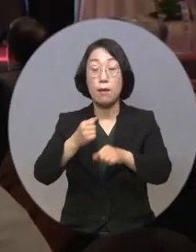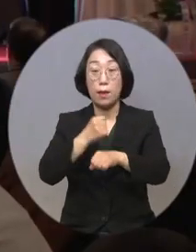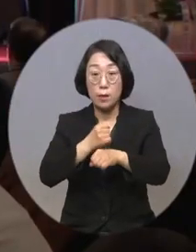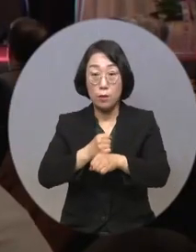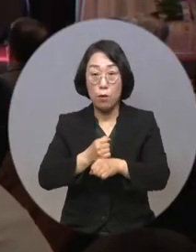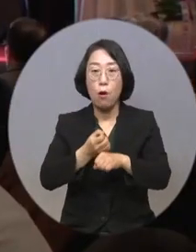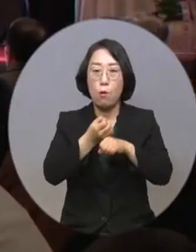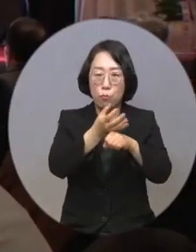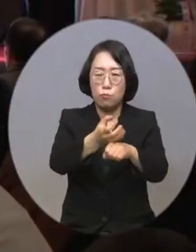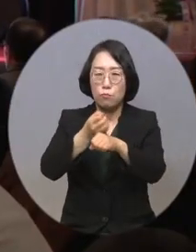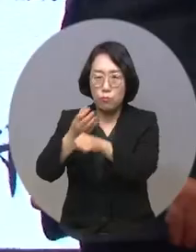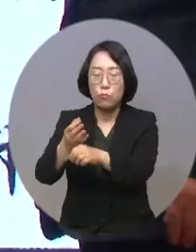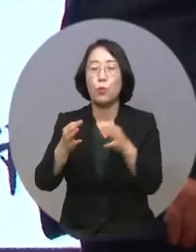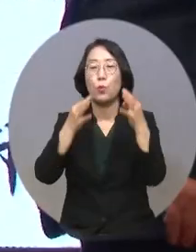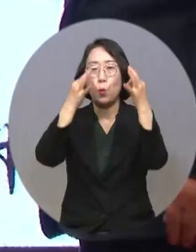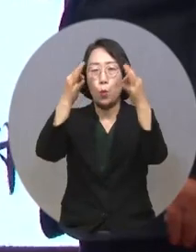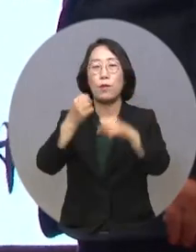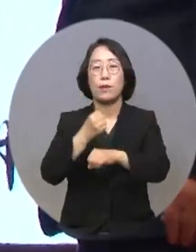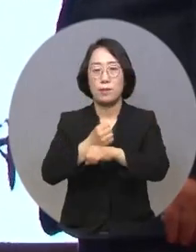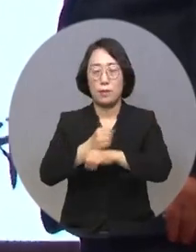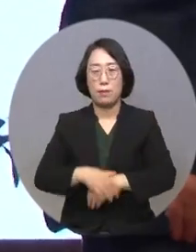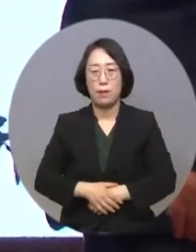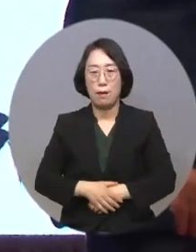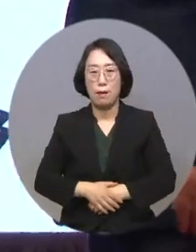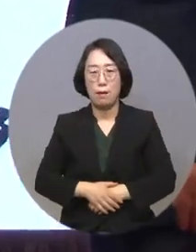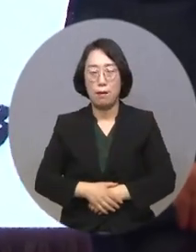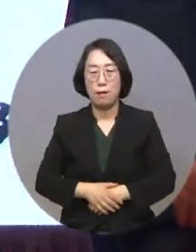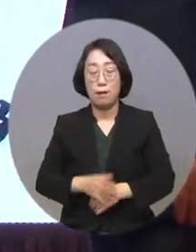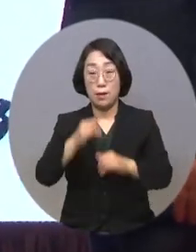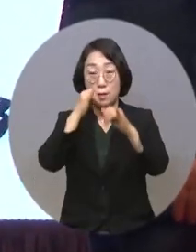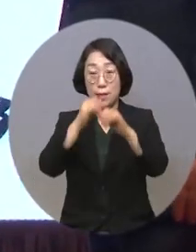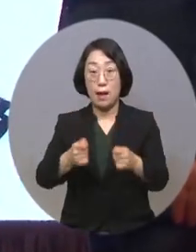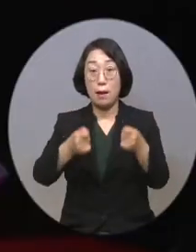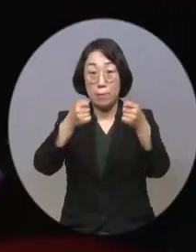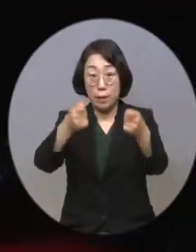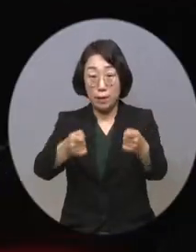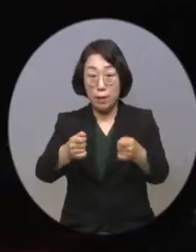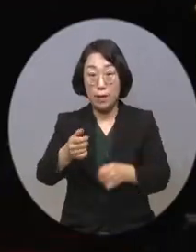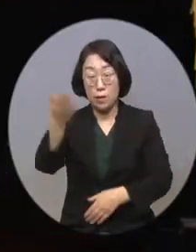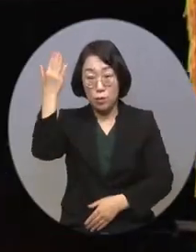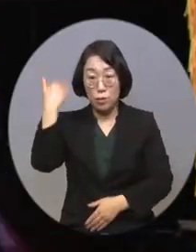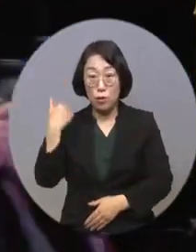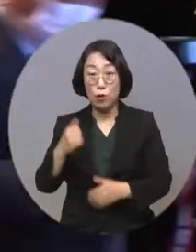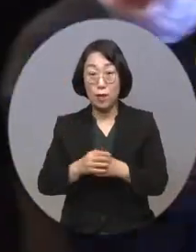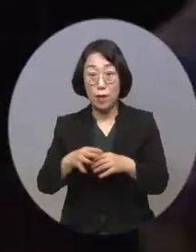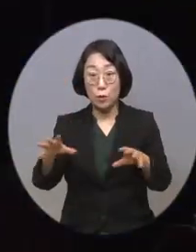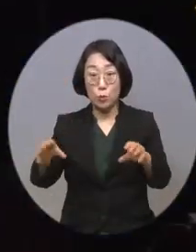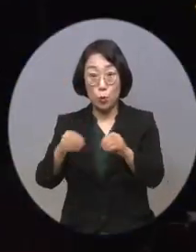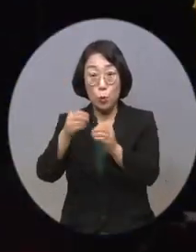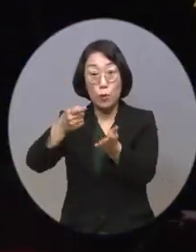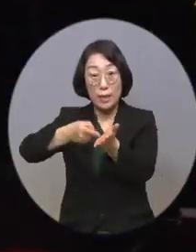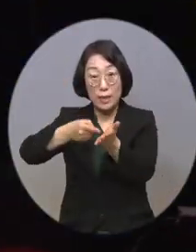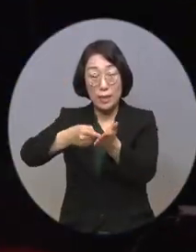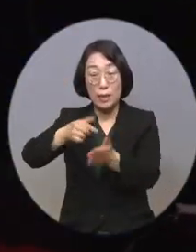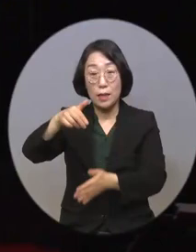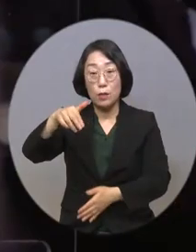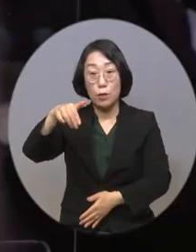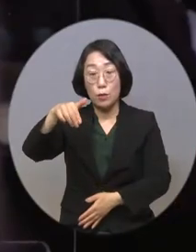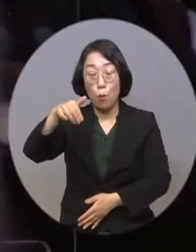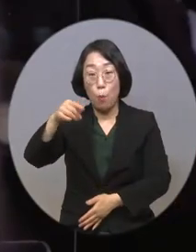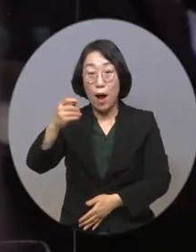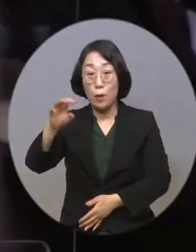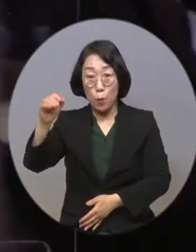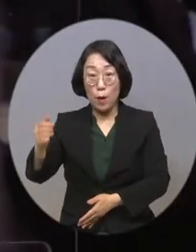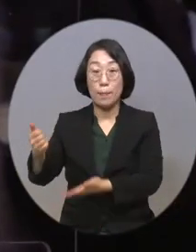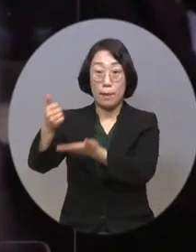전파하는 데에 힘을 썼습니다 중이의 대상 시상식에서는 황교안 전 국무총리가 중요 의대 훈장을 수여 함으로써